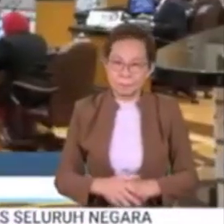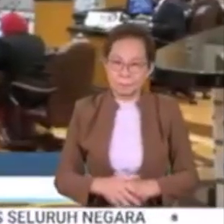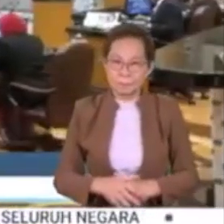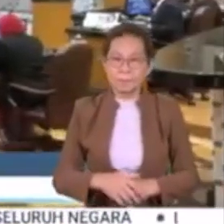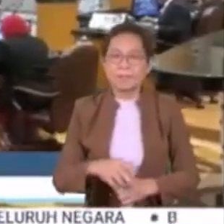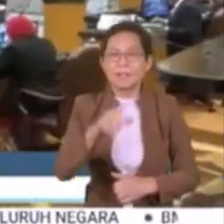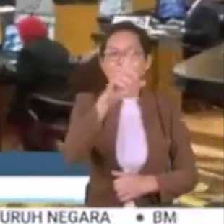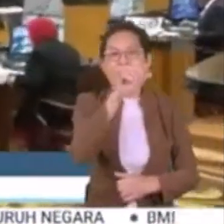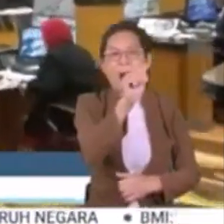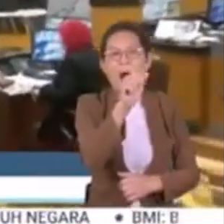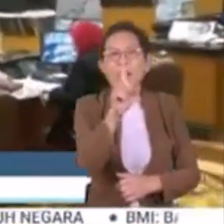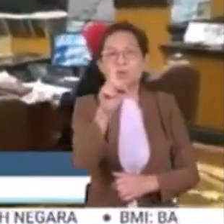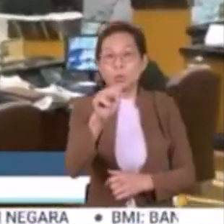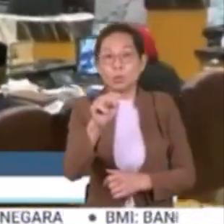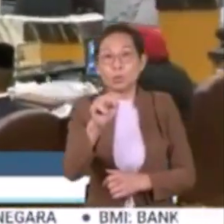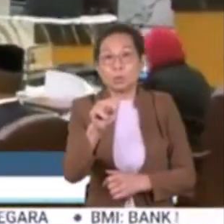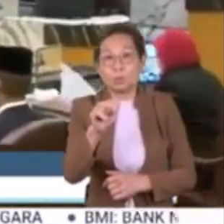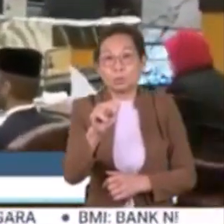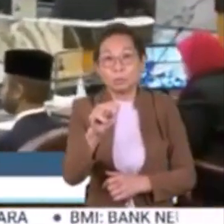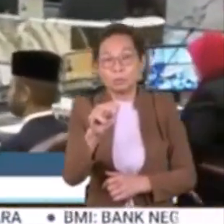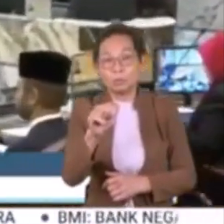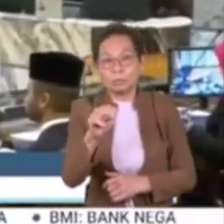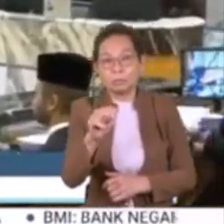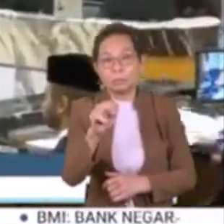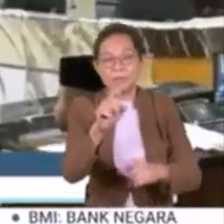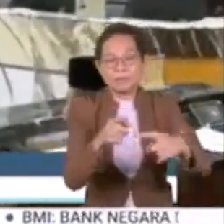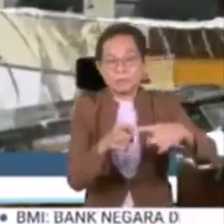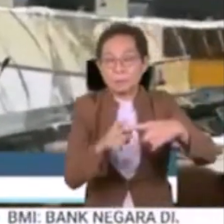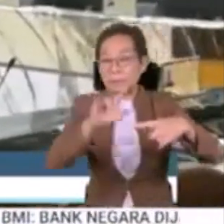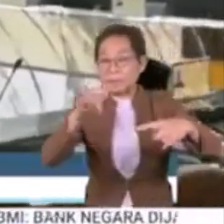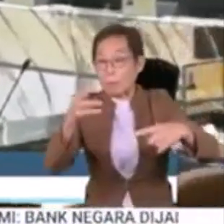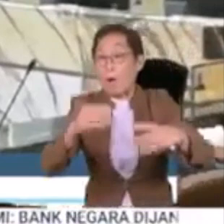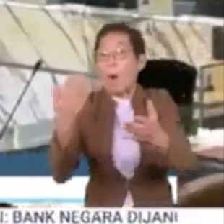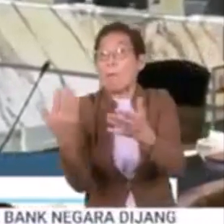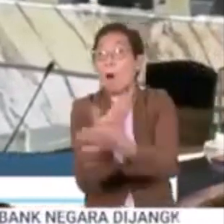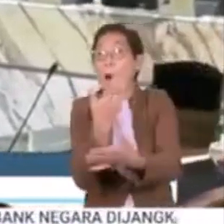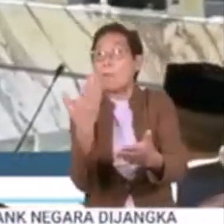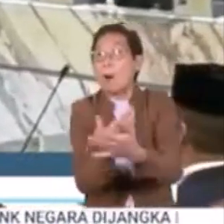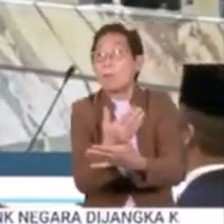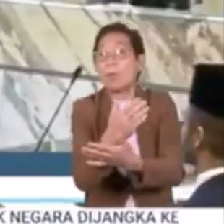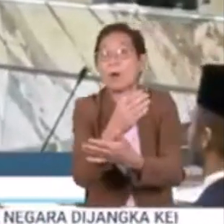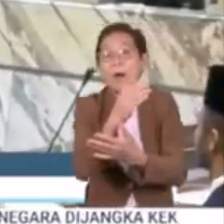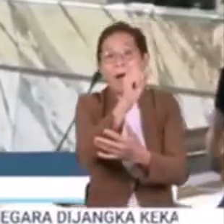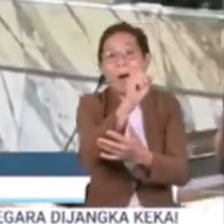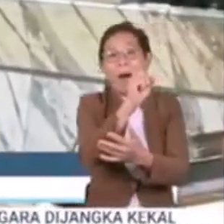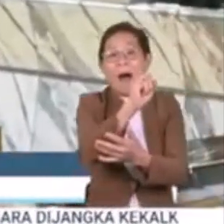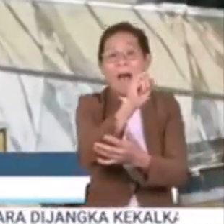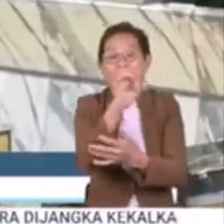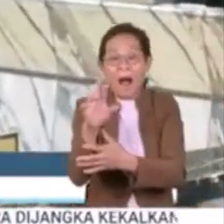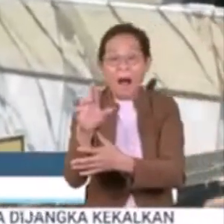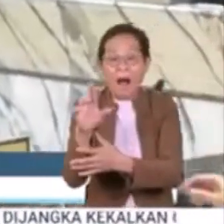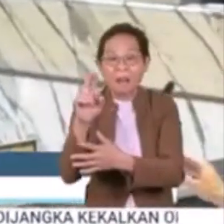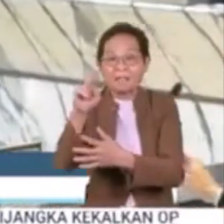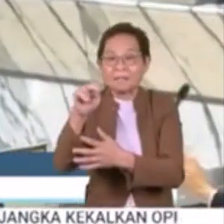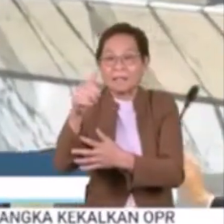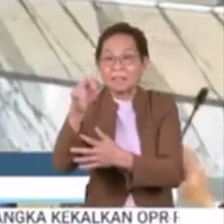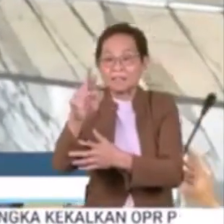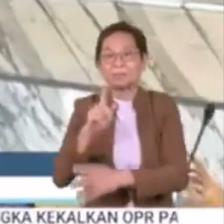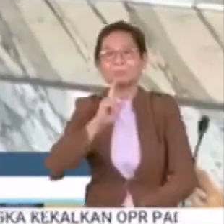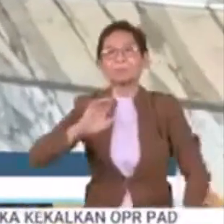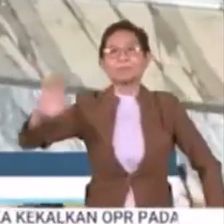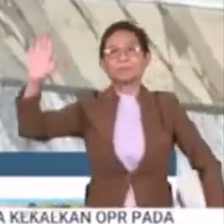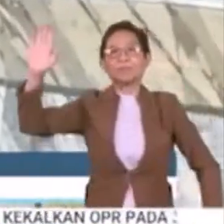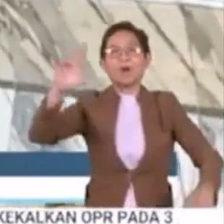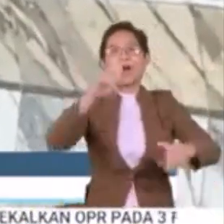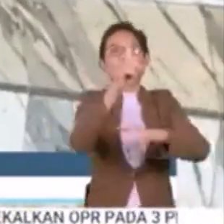ahli dewan diundang Negeri Adon Simpang Jeram yang baru Rahman menganggap sumpah jabatan pada persidangan